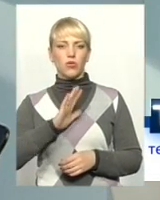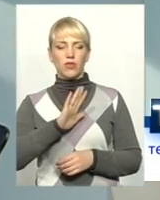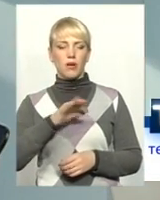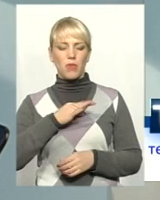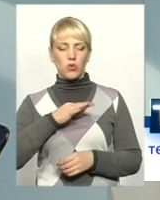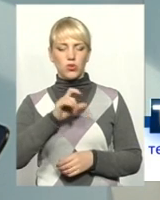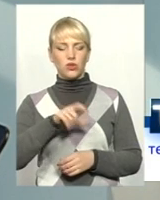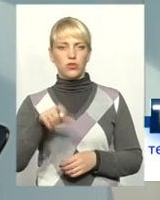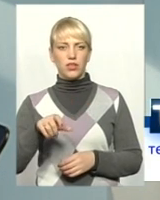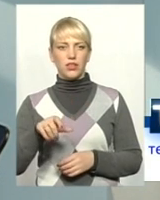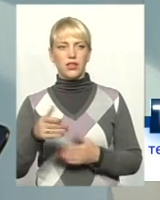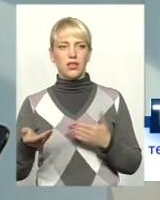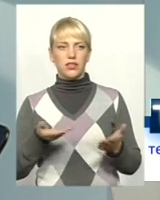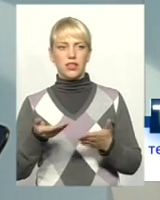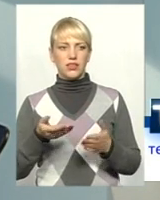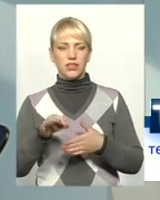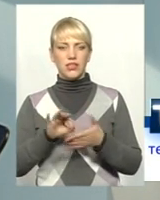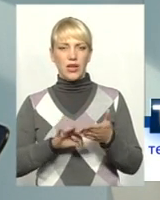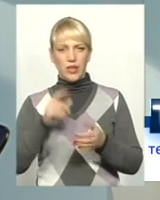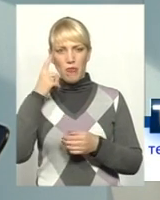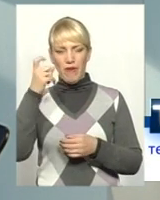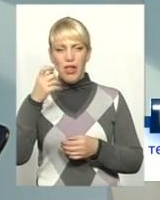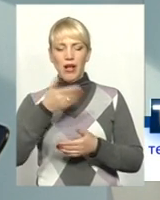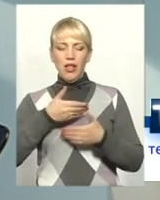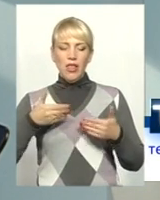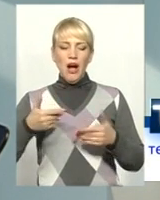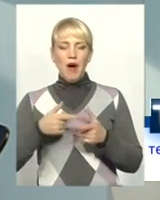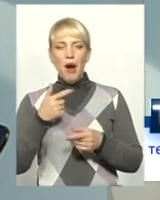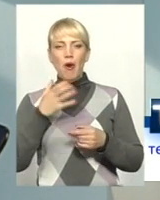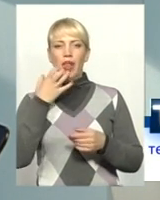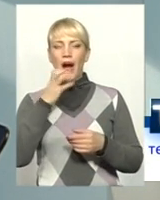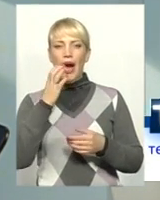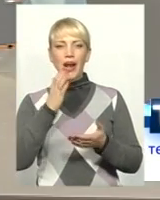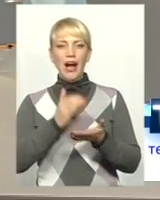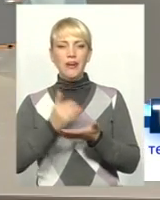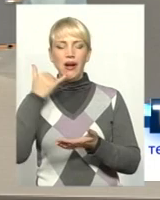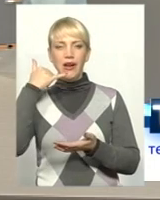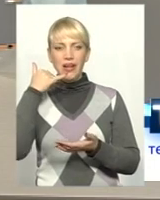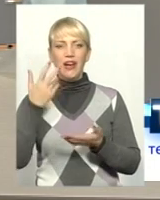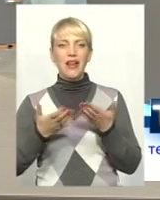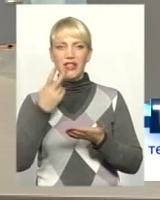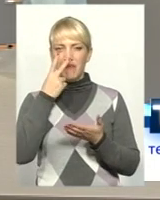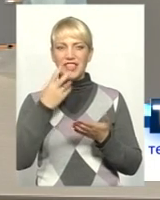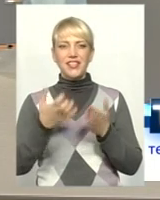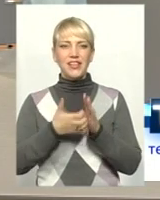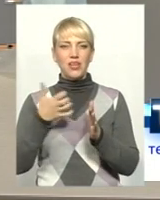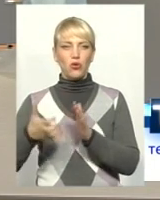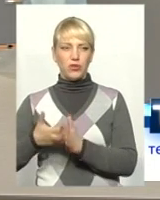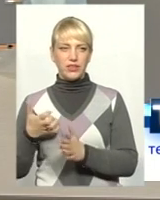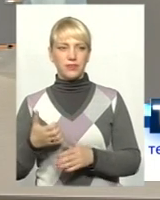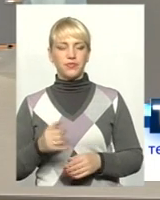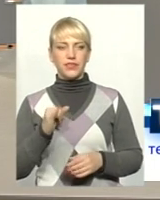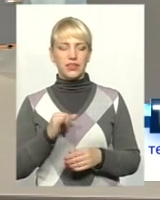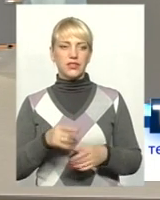які зразу вже повідомляли або нам, або на гарячу лінію, якщо вони бачили ті чи інші недоліки. Ну і,